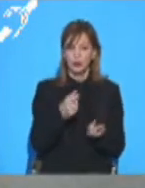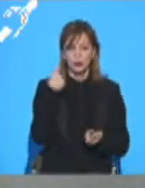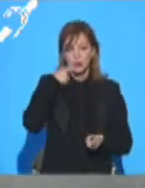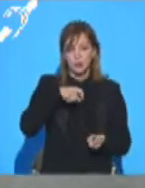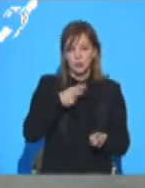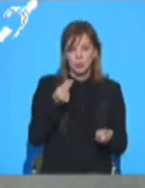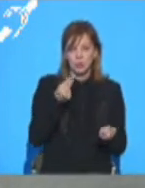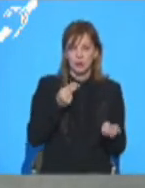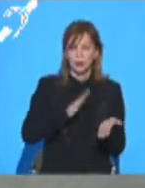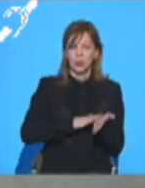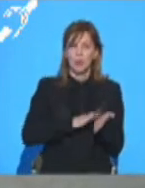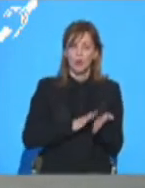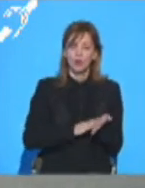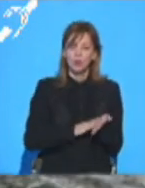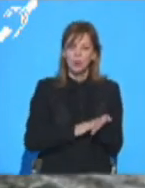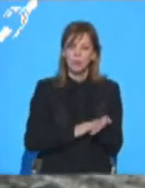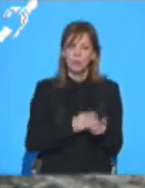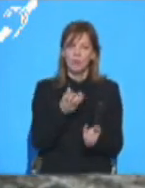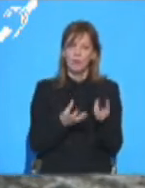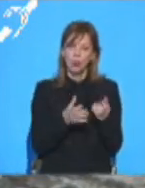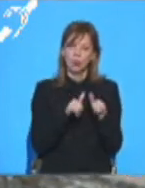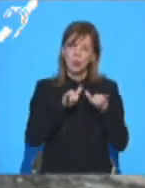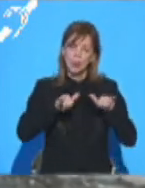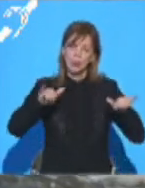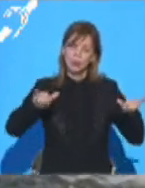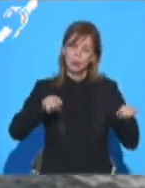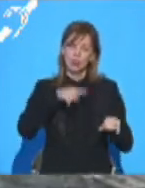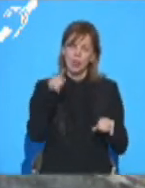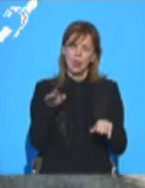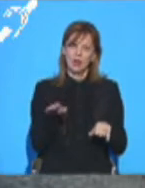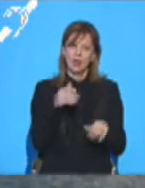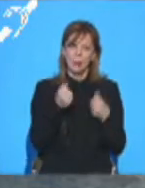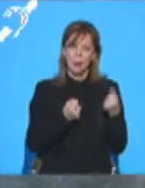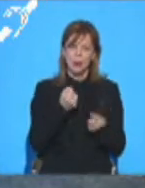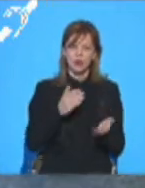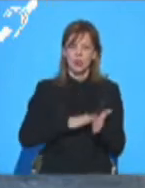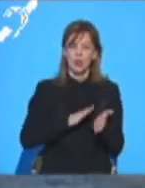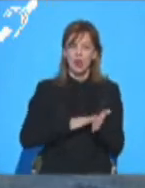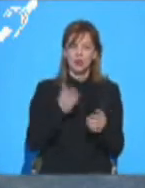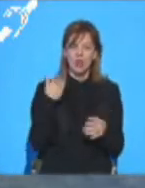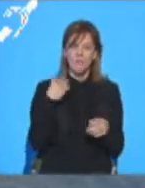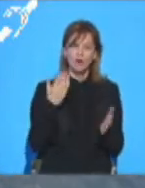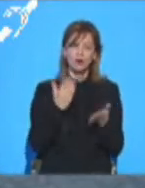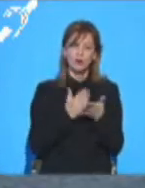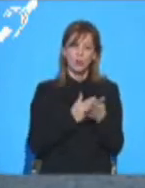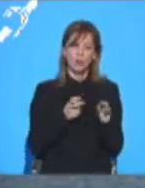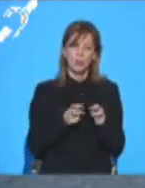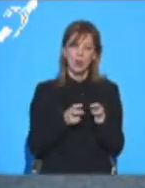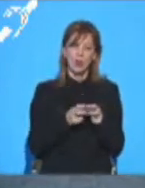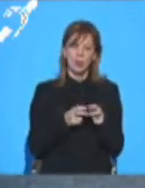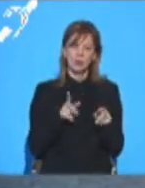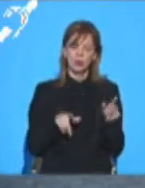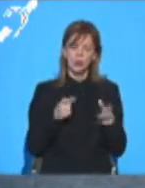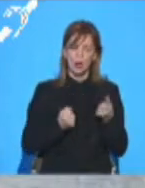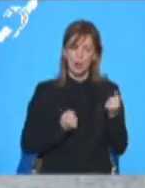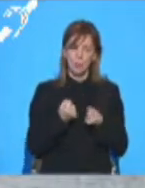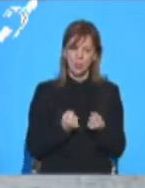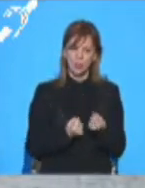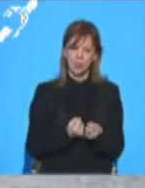Din ea s-au propagat la celelalte mașini. Cauza incendiului a fost un scurt circuit electric.